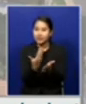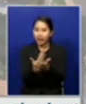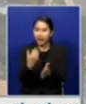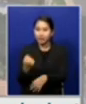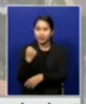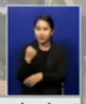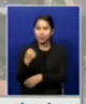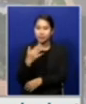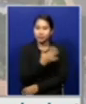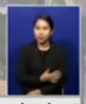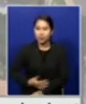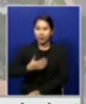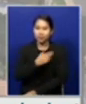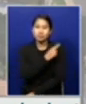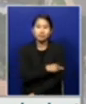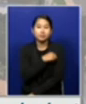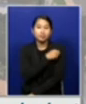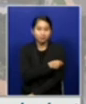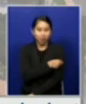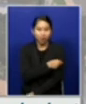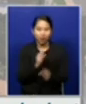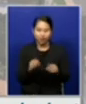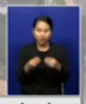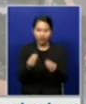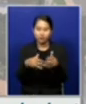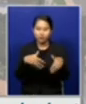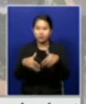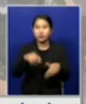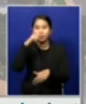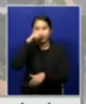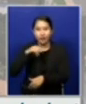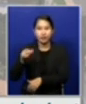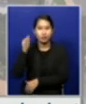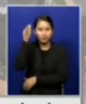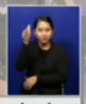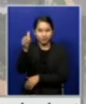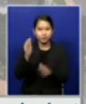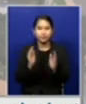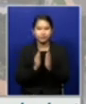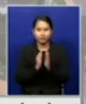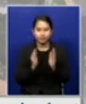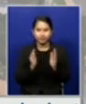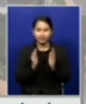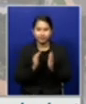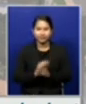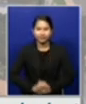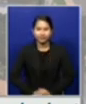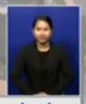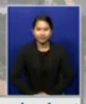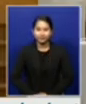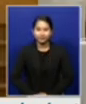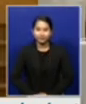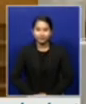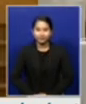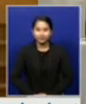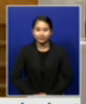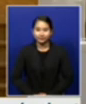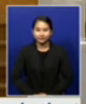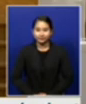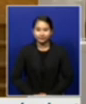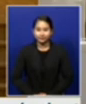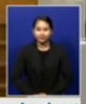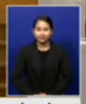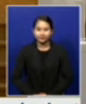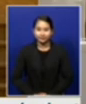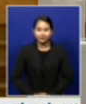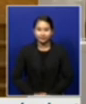ขให้กับประเทศไทยต่อไปขอบคุณมากครับ ครับขอบคุณครับต่อไปศาสตราจ